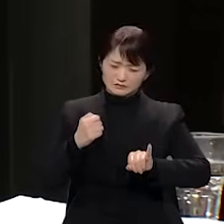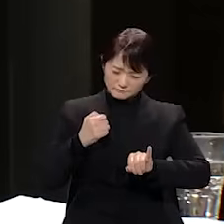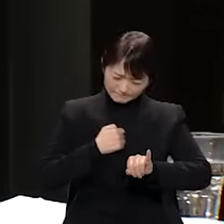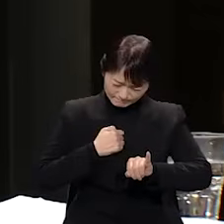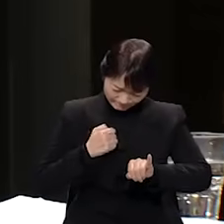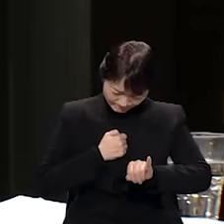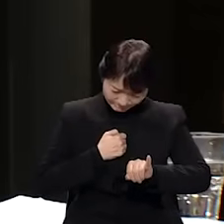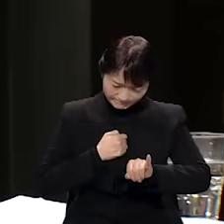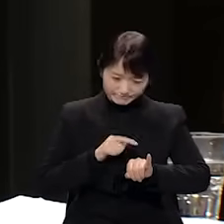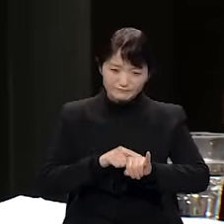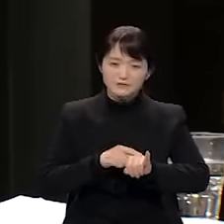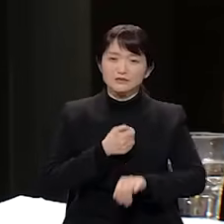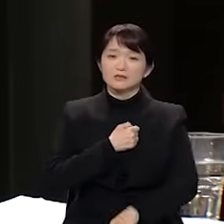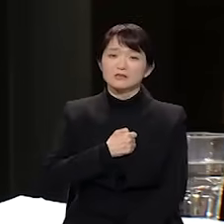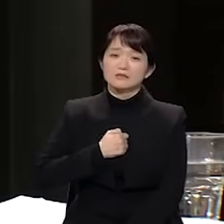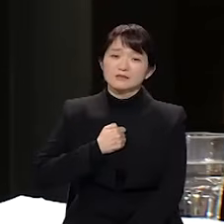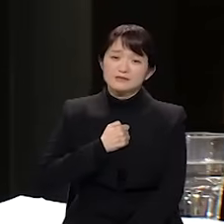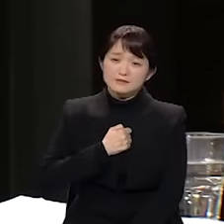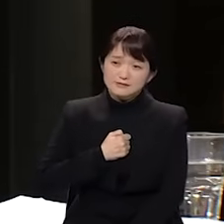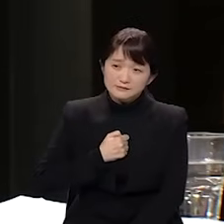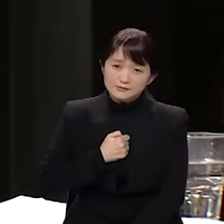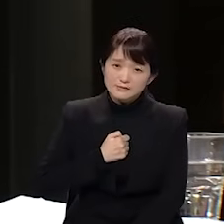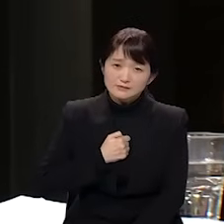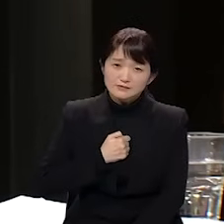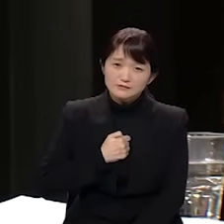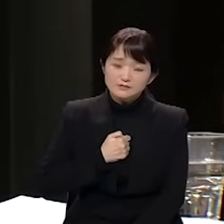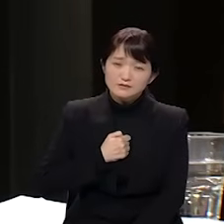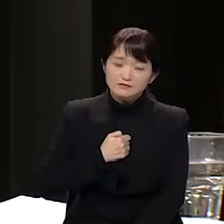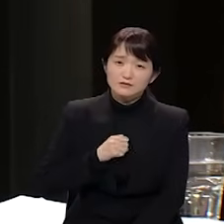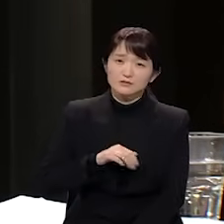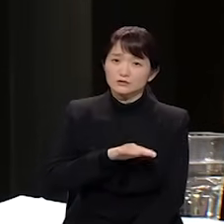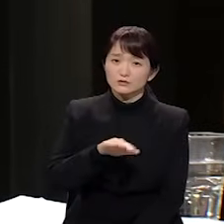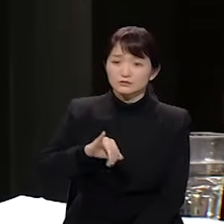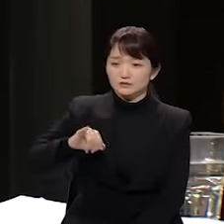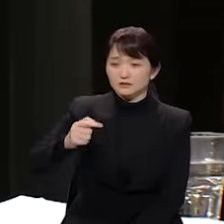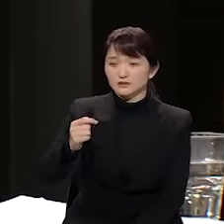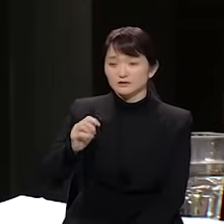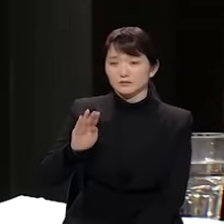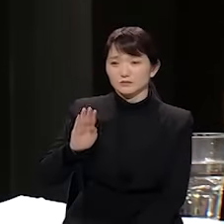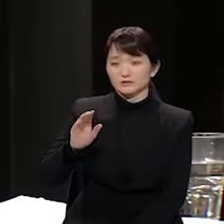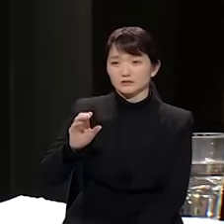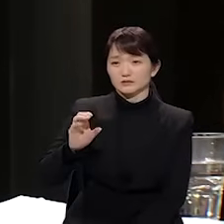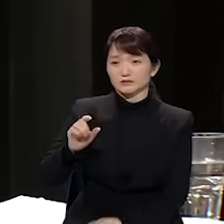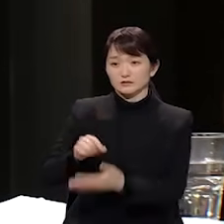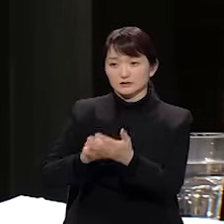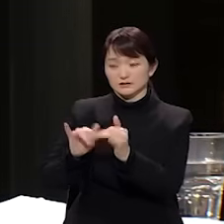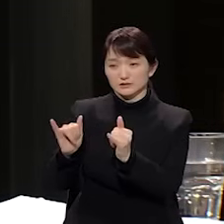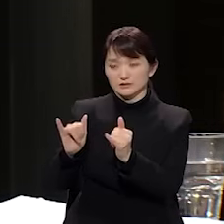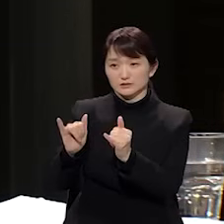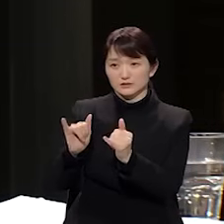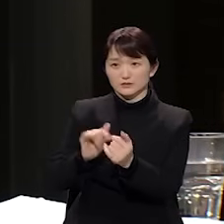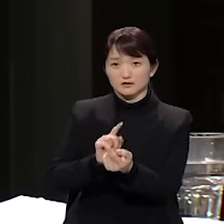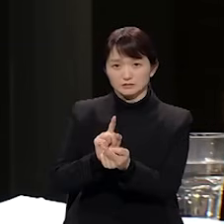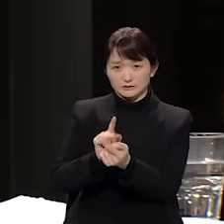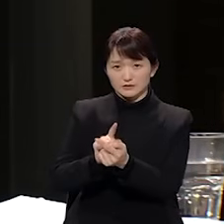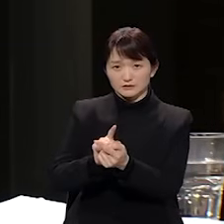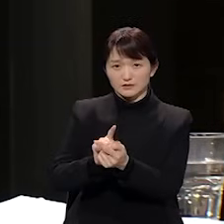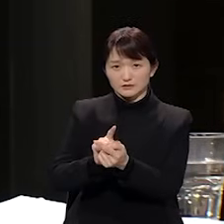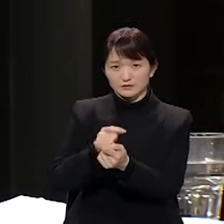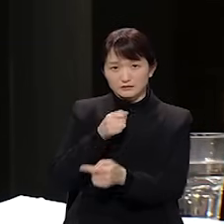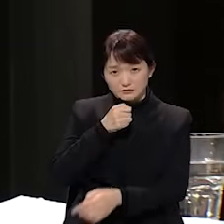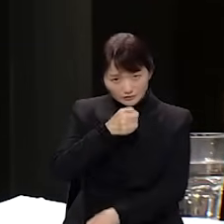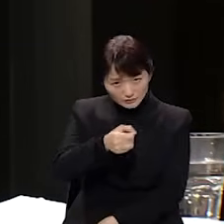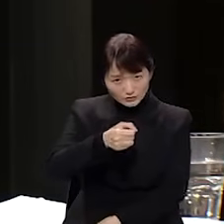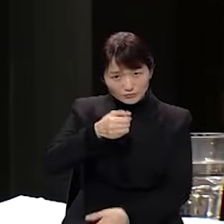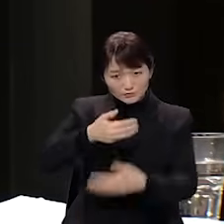답답하고 한이 됐으면 저희 JTBC 기자를 만나서 직접 인터뷰하셨던 그런 영상이 있습니다 잠깐